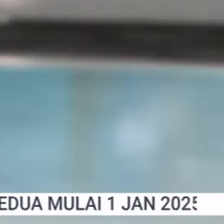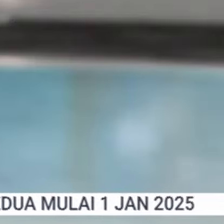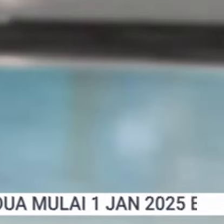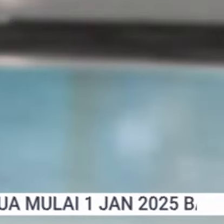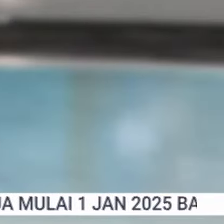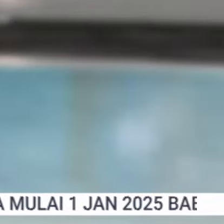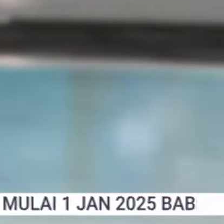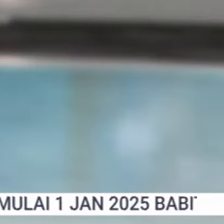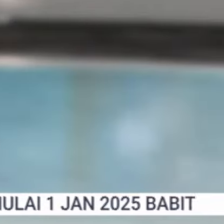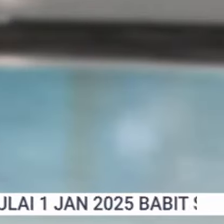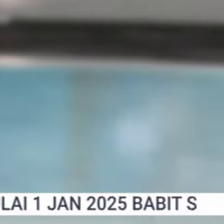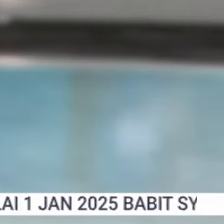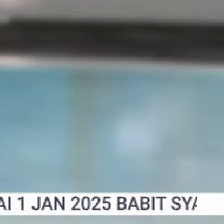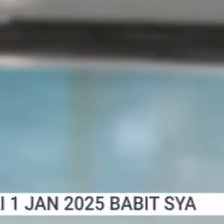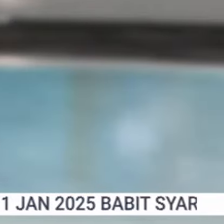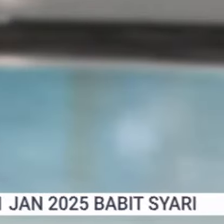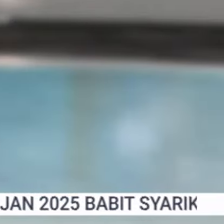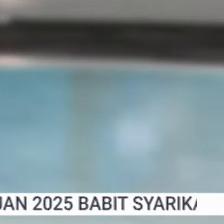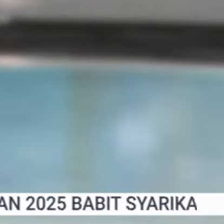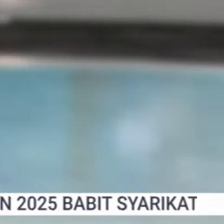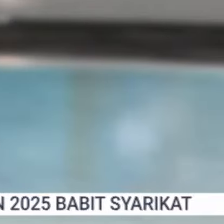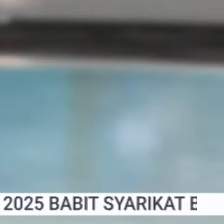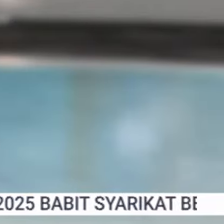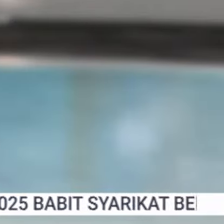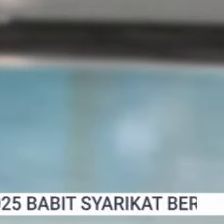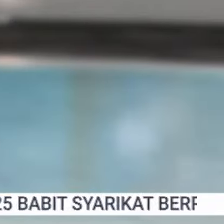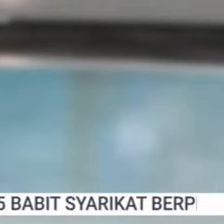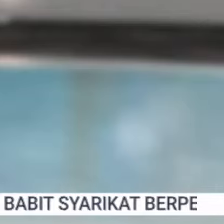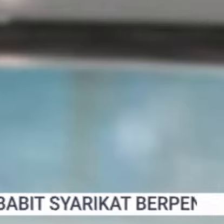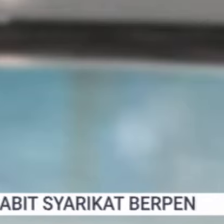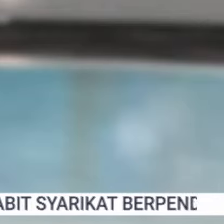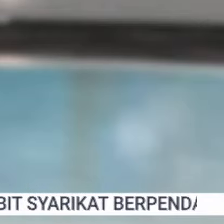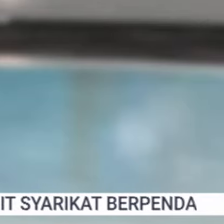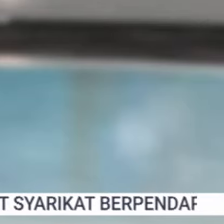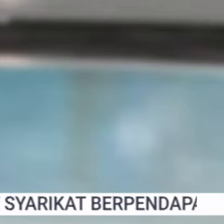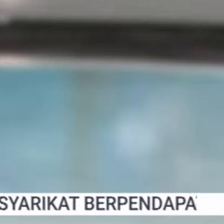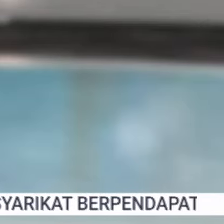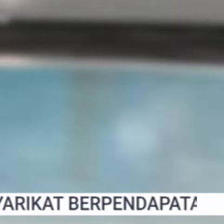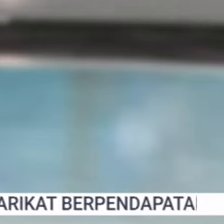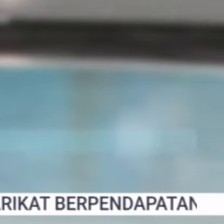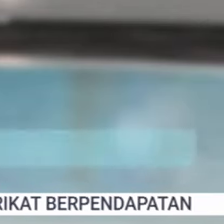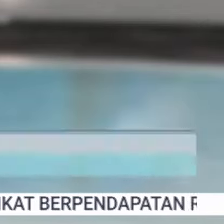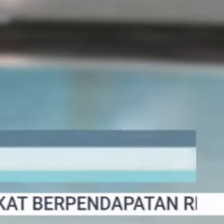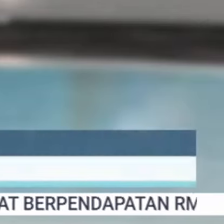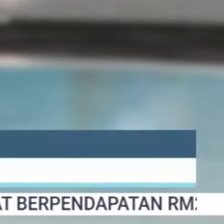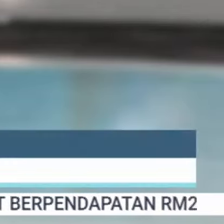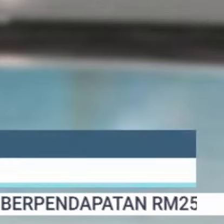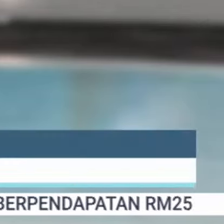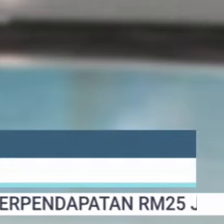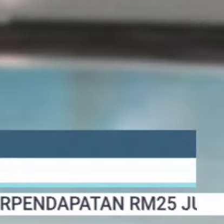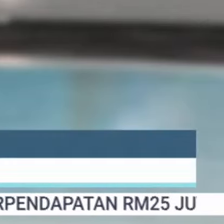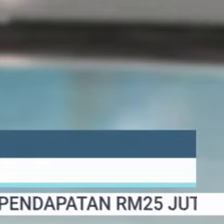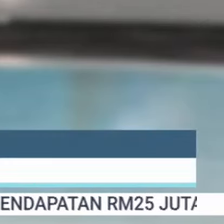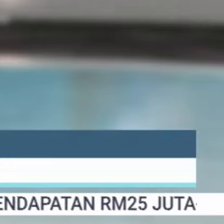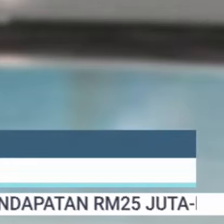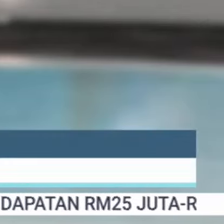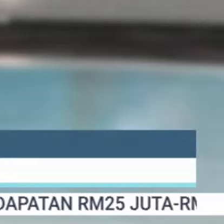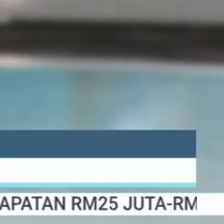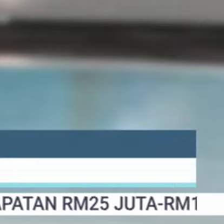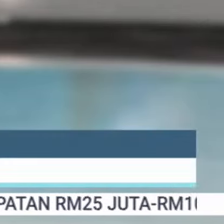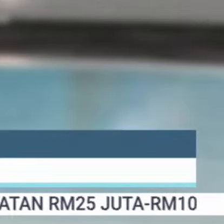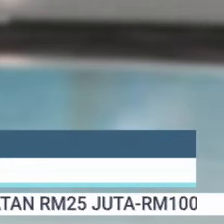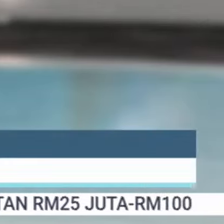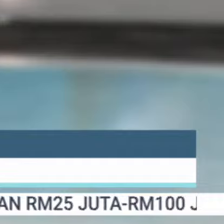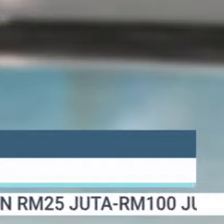Dalam berita, Menteri Luar menegaskan rantau ASEAN mengalami pertumbuhan ekonomi yang cepat dan Malaysia perlu mengambil kesempatan